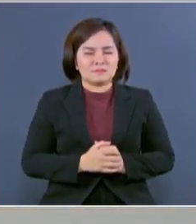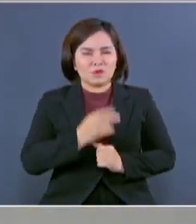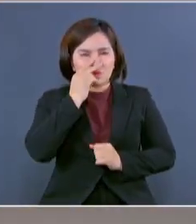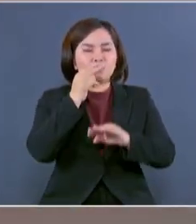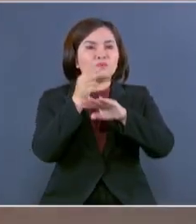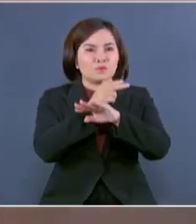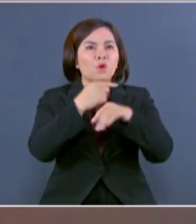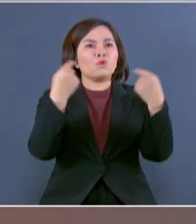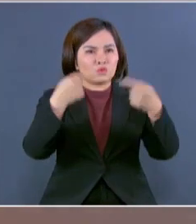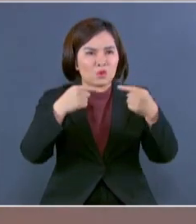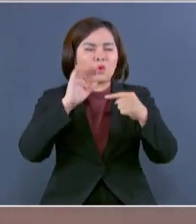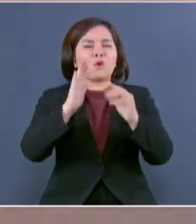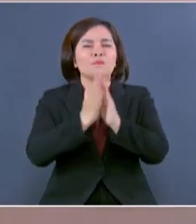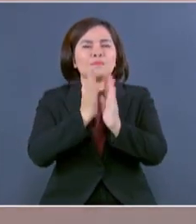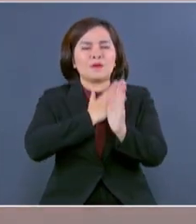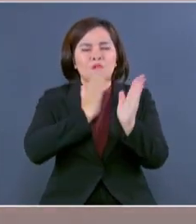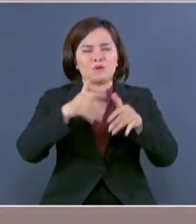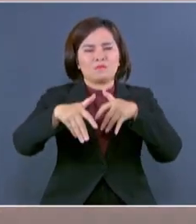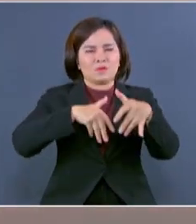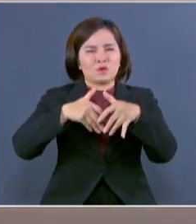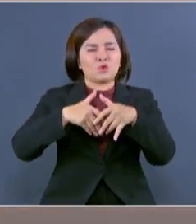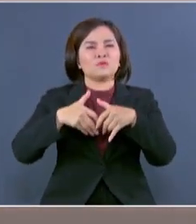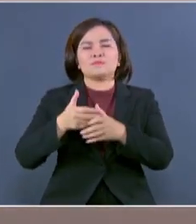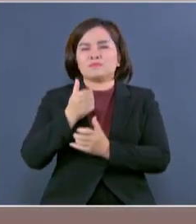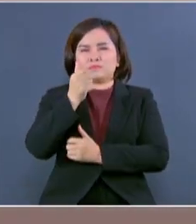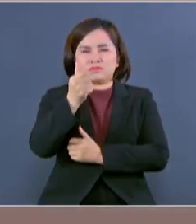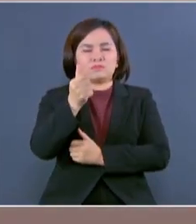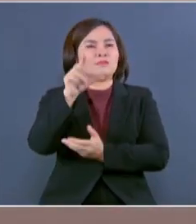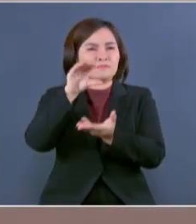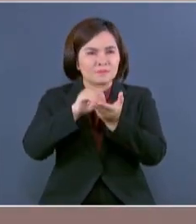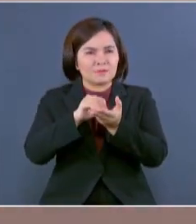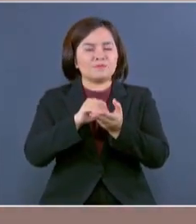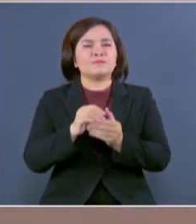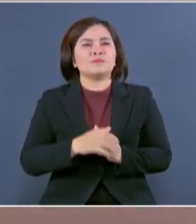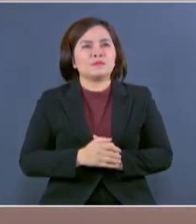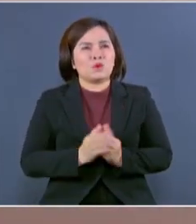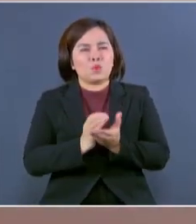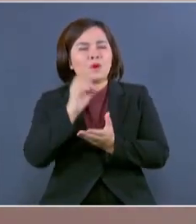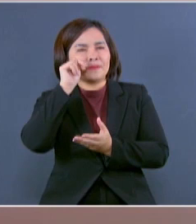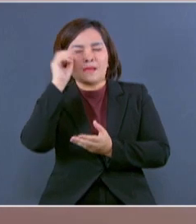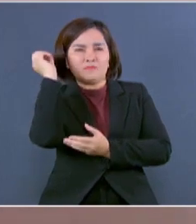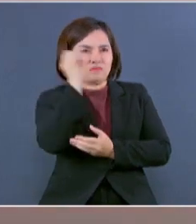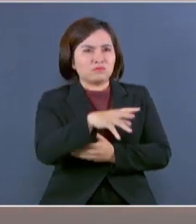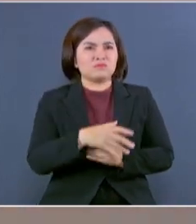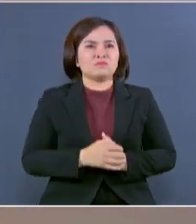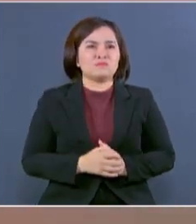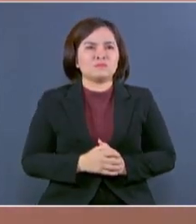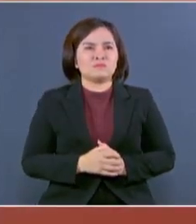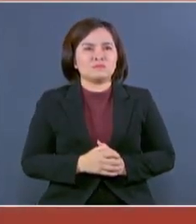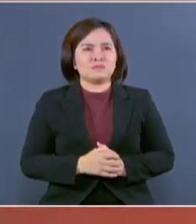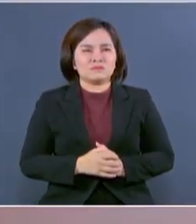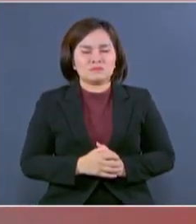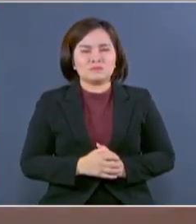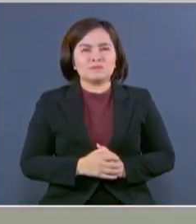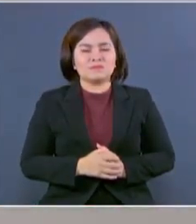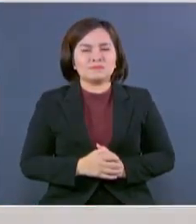ที่มีการทะเลาะวอยวายกันนะครับชาวบ้านเองเอาโทรศัพท์มือถือขึ้นมาถ่ายคลิปพระท่านปาขวดน้ำใส่เลยนะครับเป็นบางช่วงบ